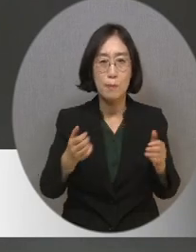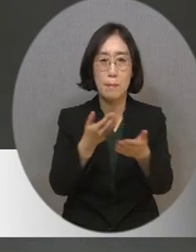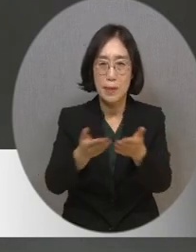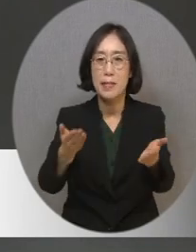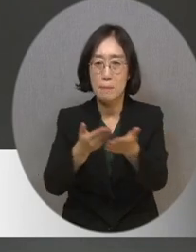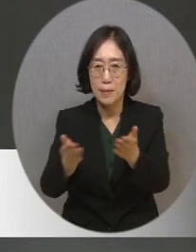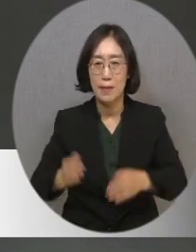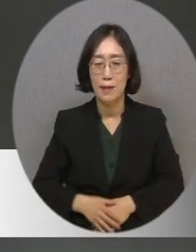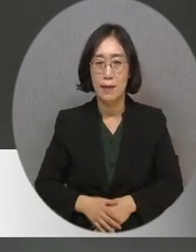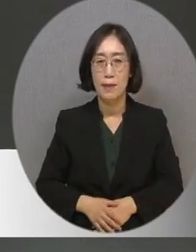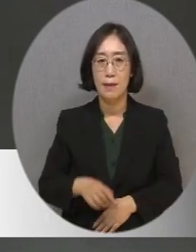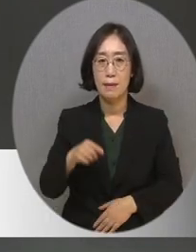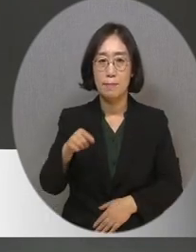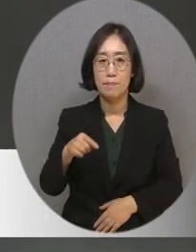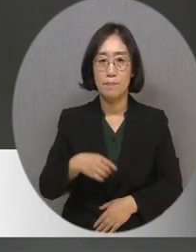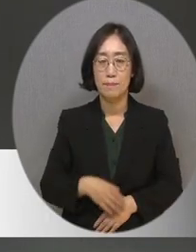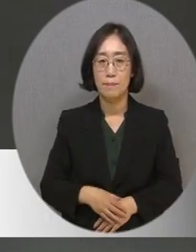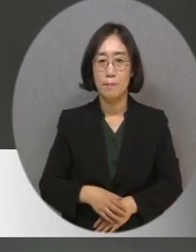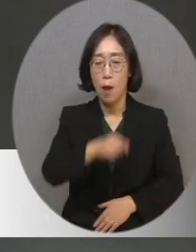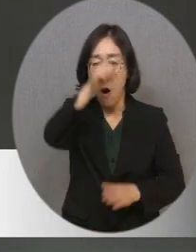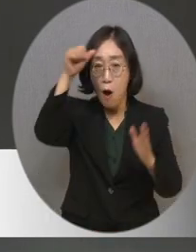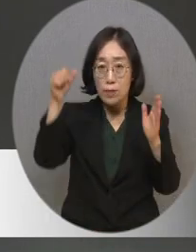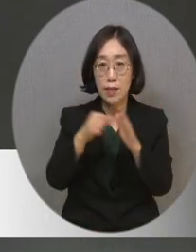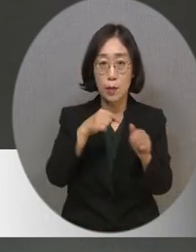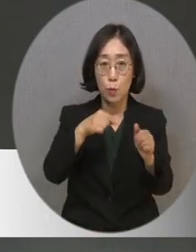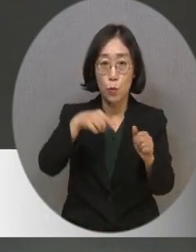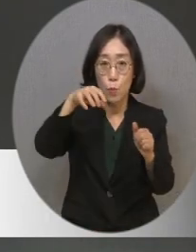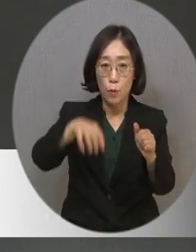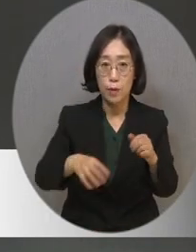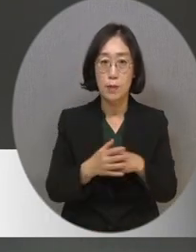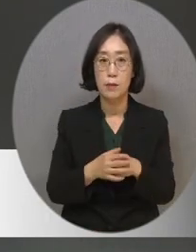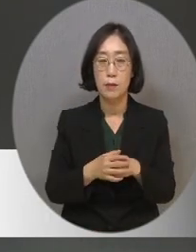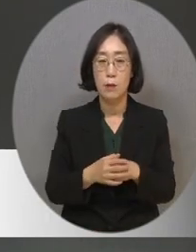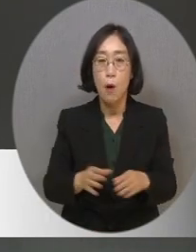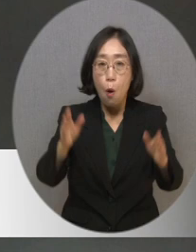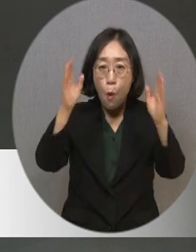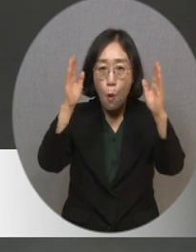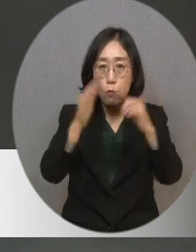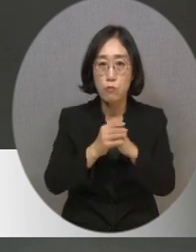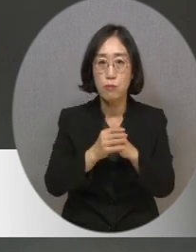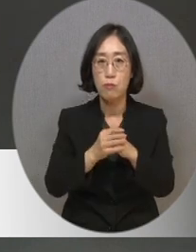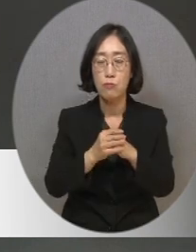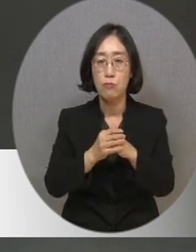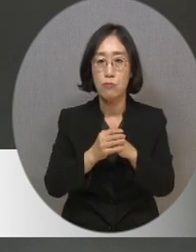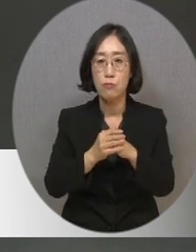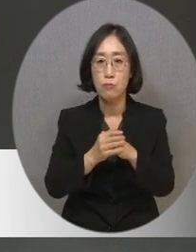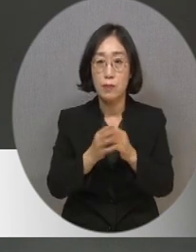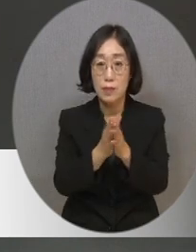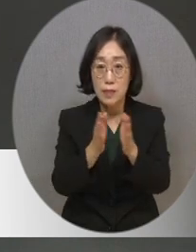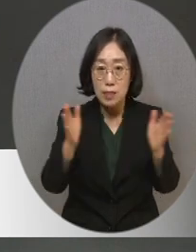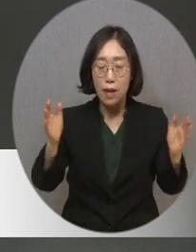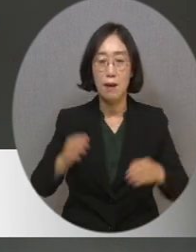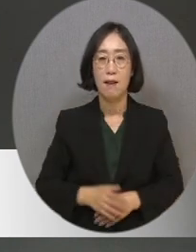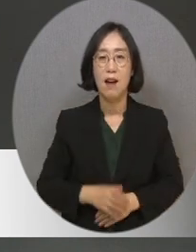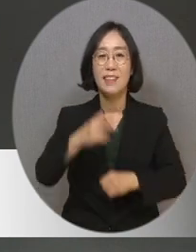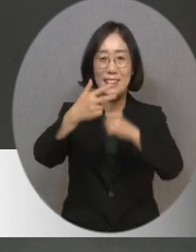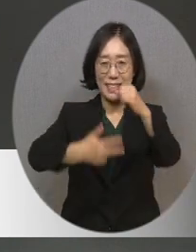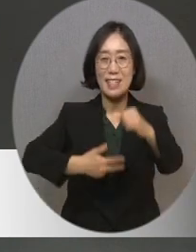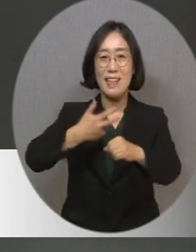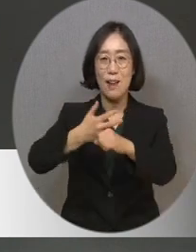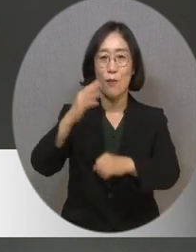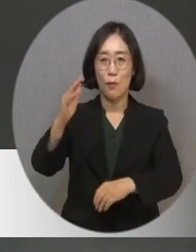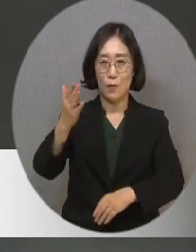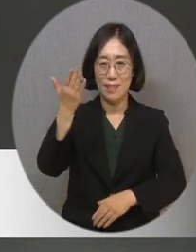평생 교육에서 공부를 하는데 한 달에 하는게 벌써 한 7년